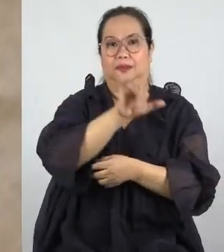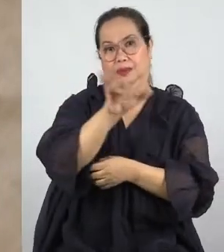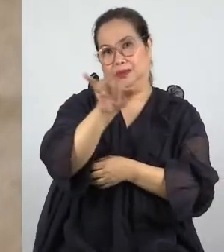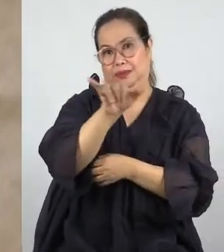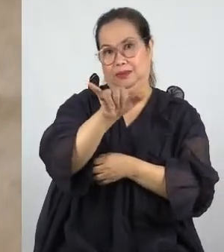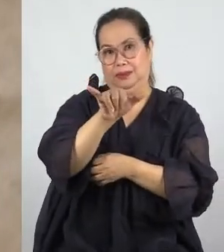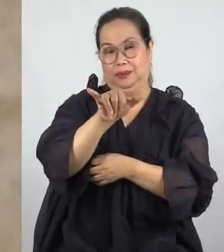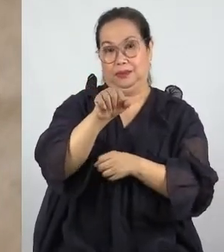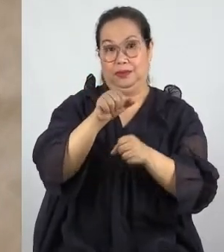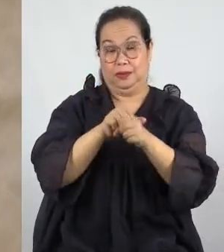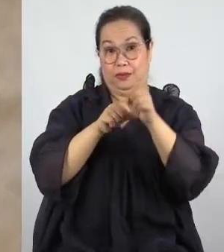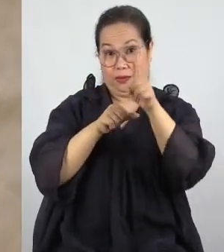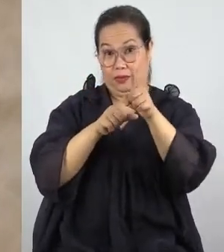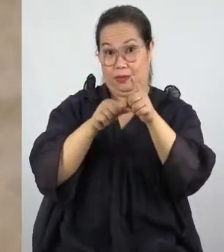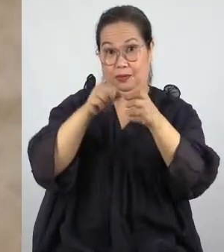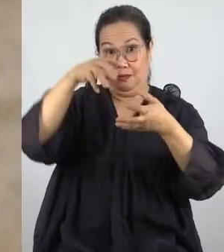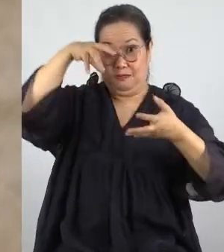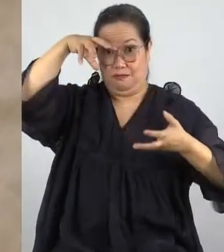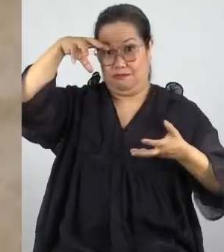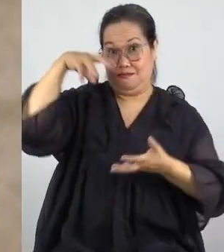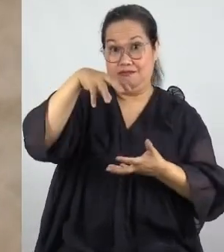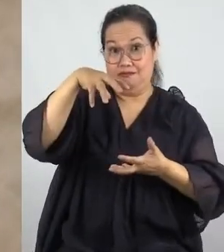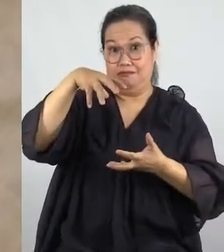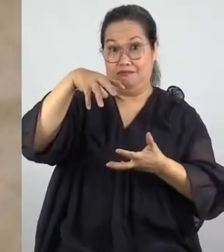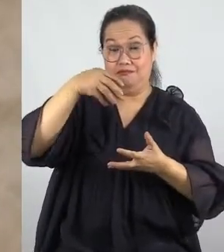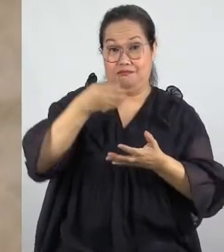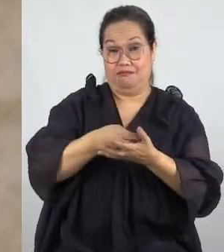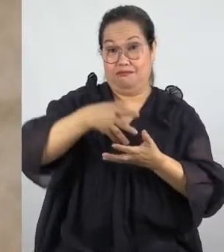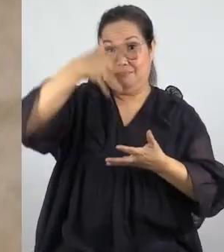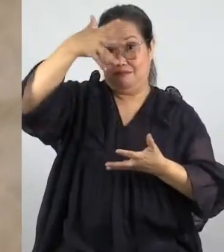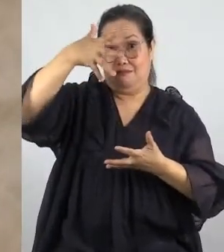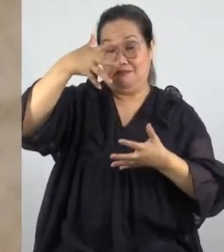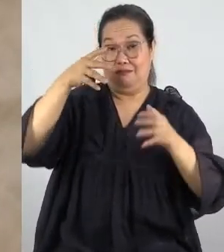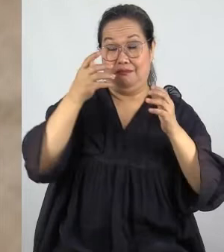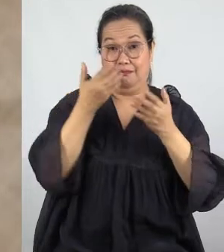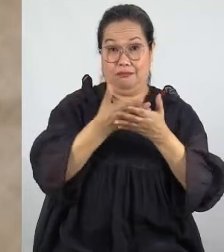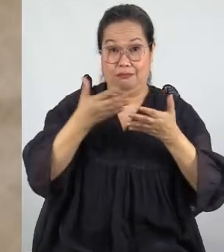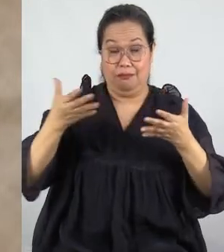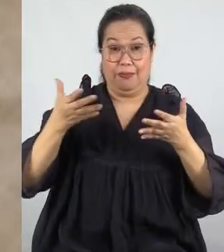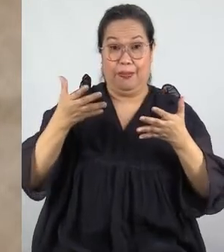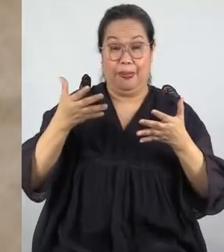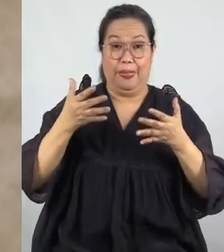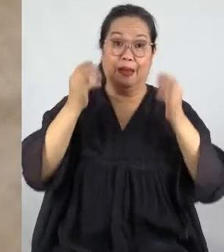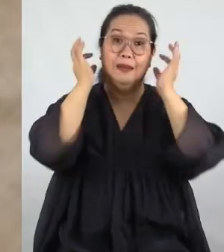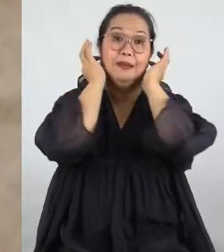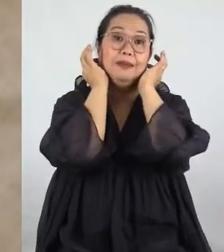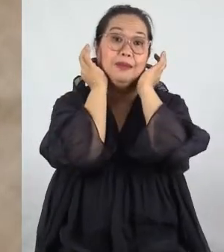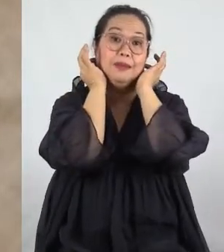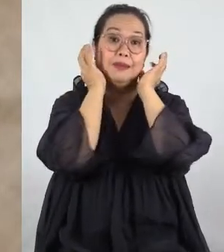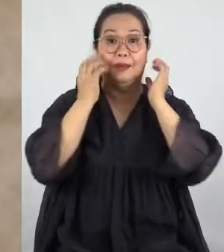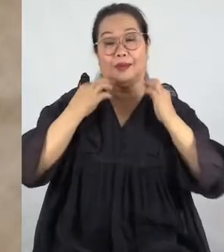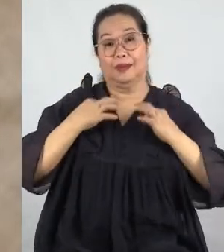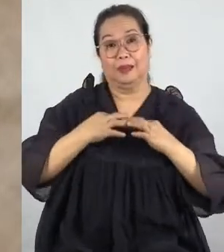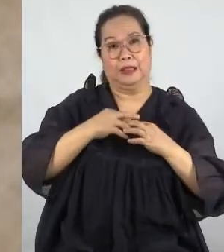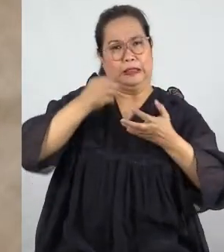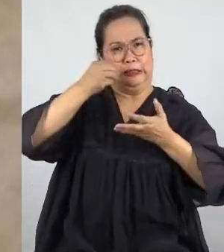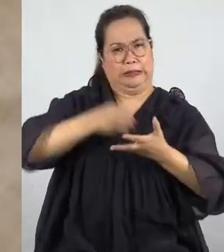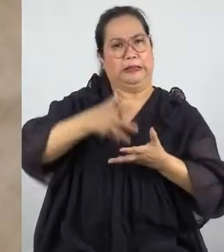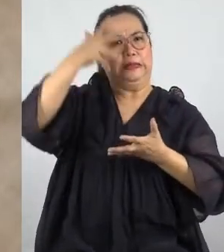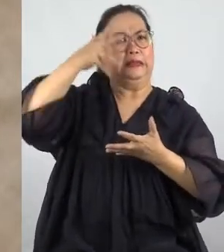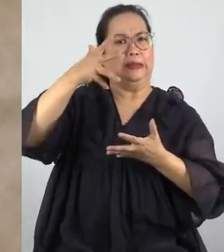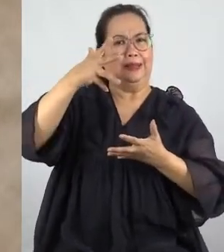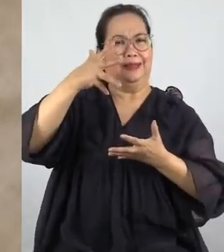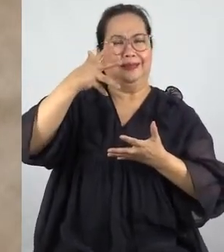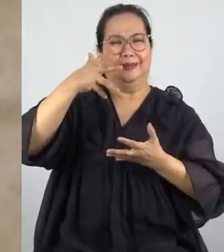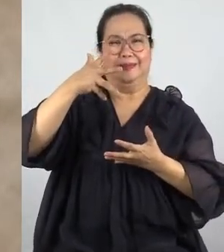So kung kayo ay pinagpala at meron kayong mga treasures, mga alahas siguro na mamahalin,